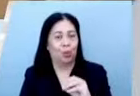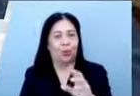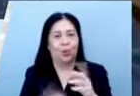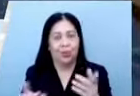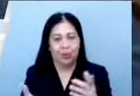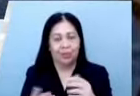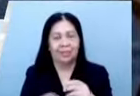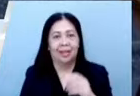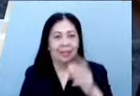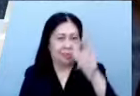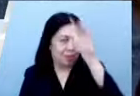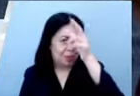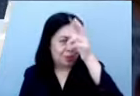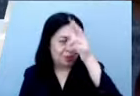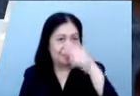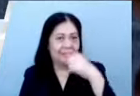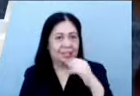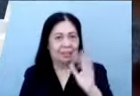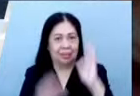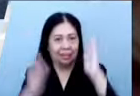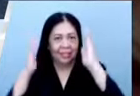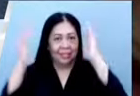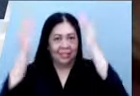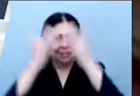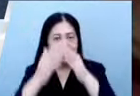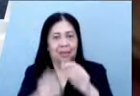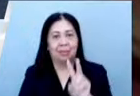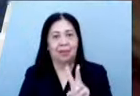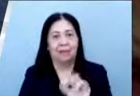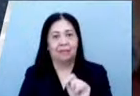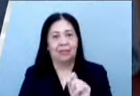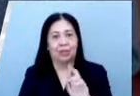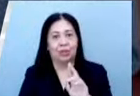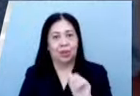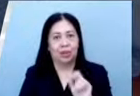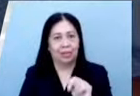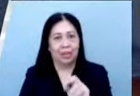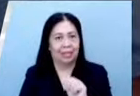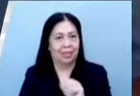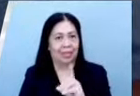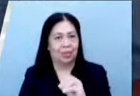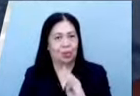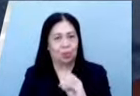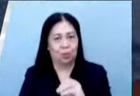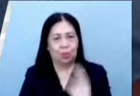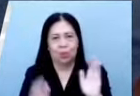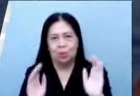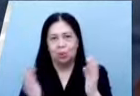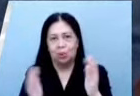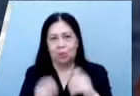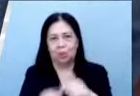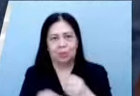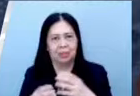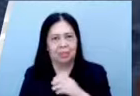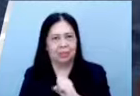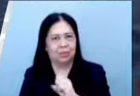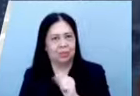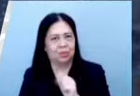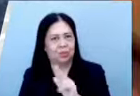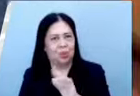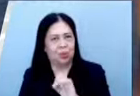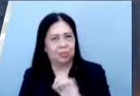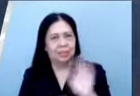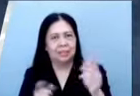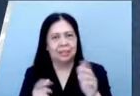manok. Sabi ng chef, ito daw yung Victorian adobo nila dito. So, compared din sa atin sa Pilipinas na maraming sauce, ito naman parang grilled